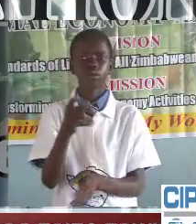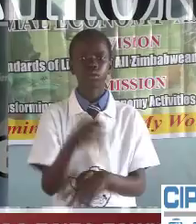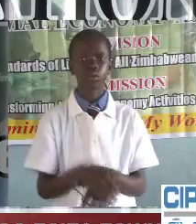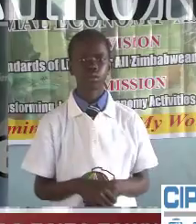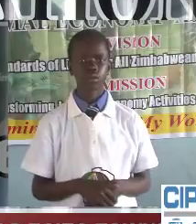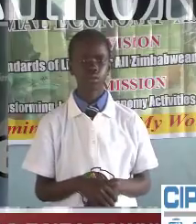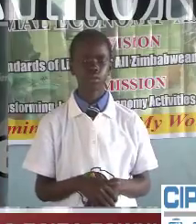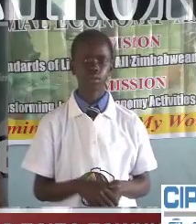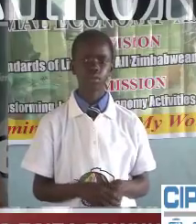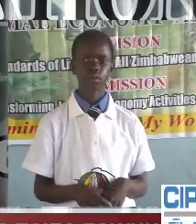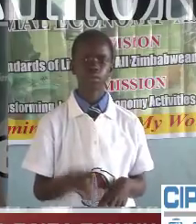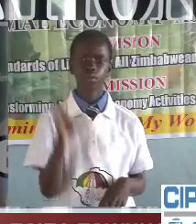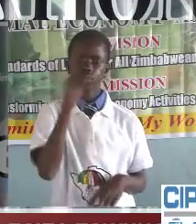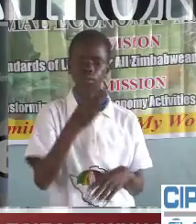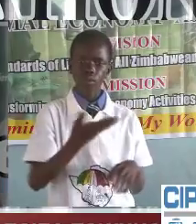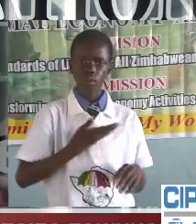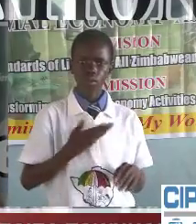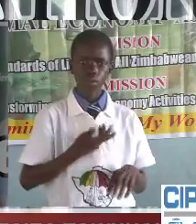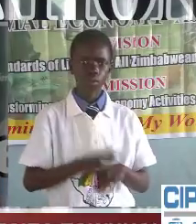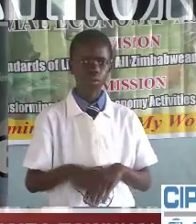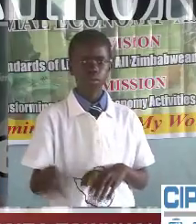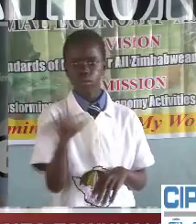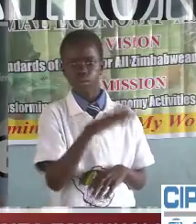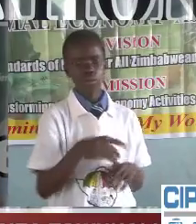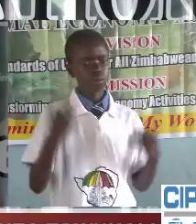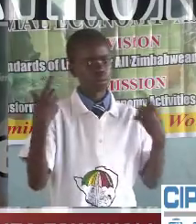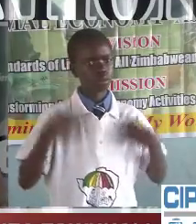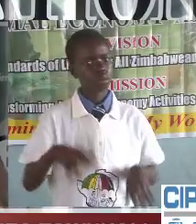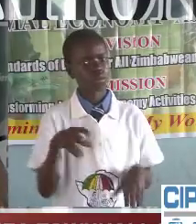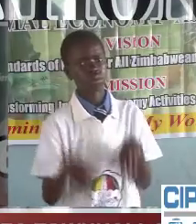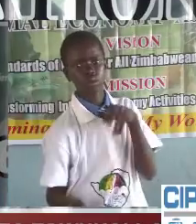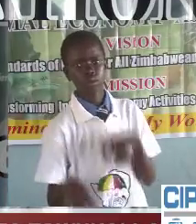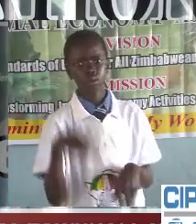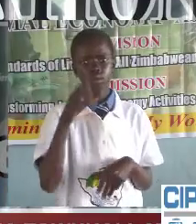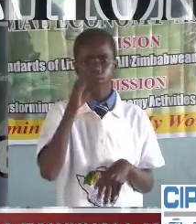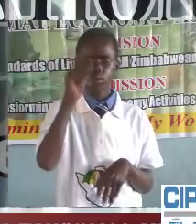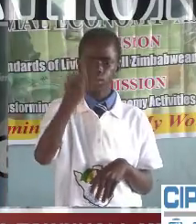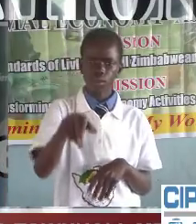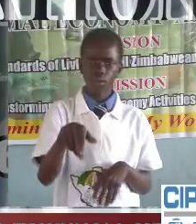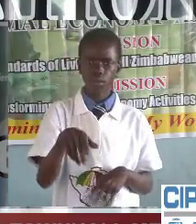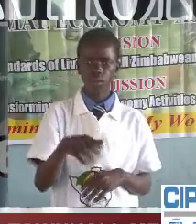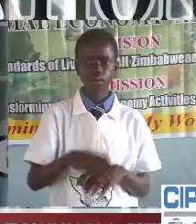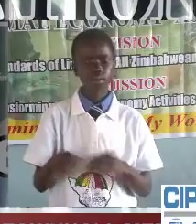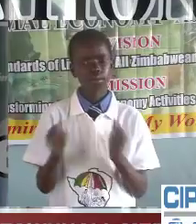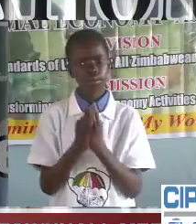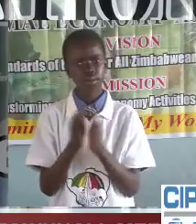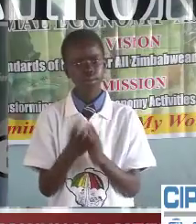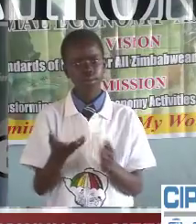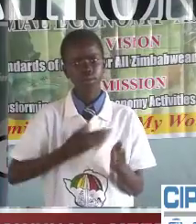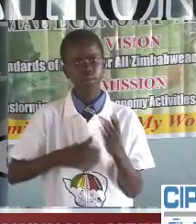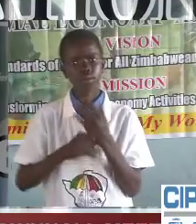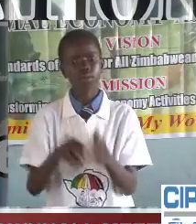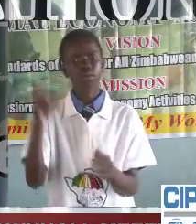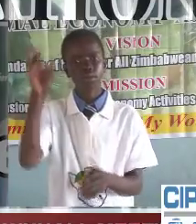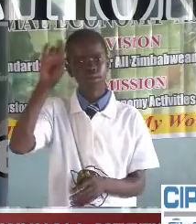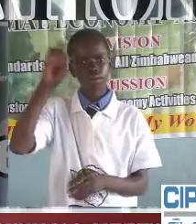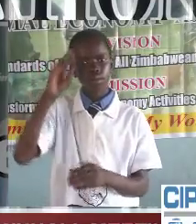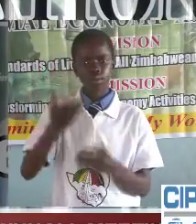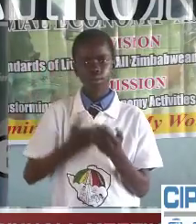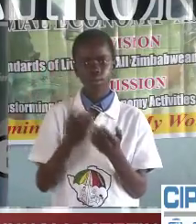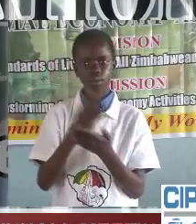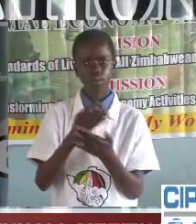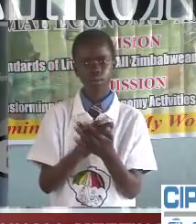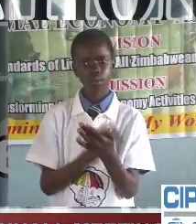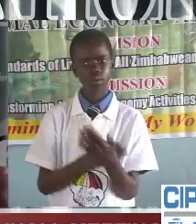kozotiwo maprojectswo especially kuvanorarama neurema tichange tichiadresa maissues akaita sewa kuti tikwanise